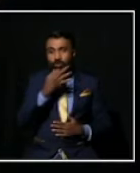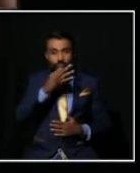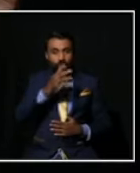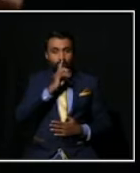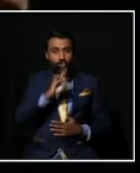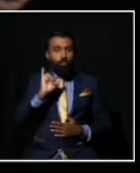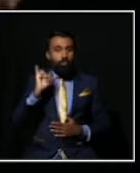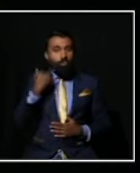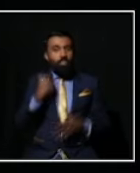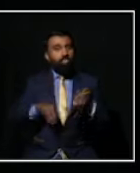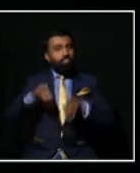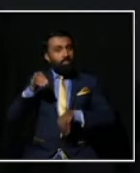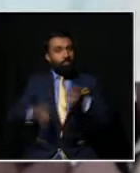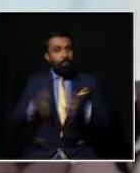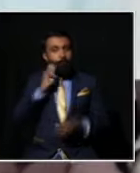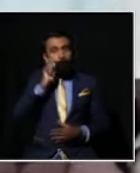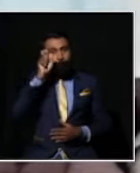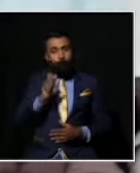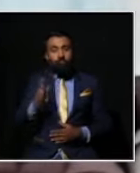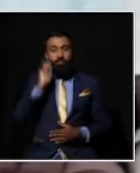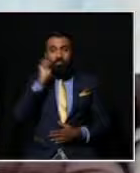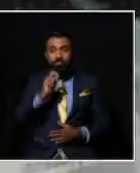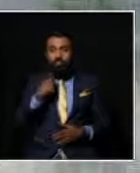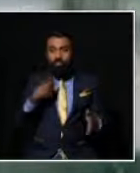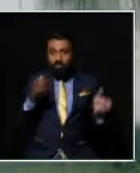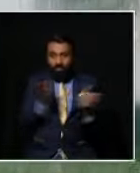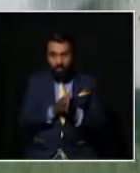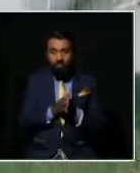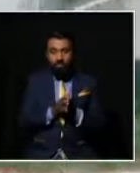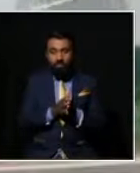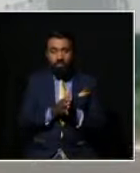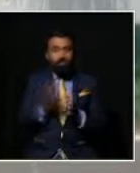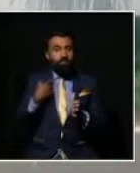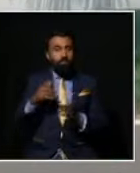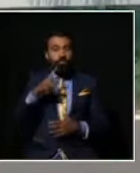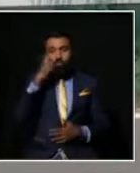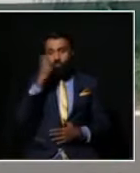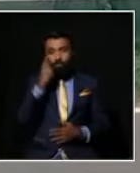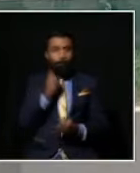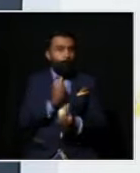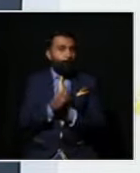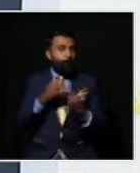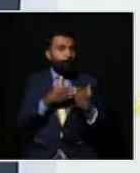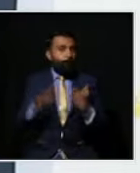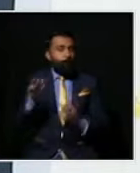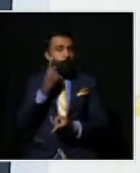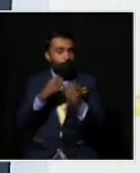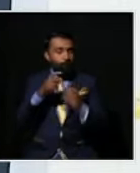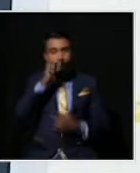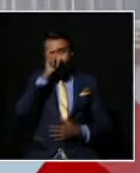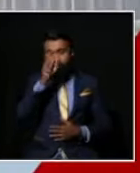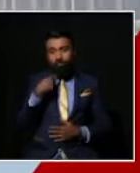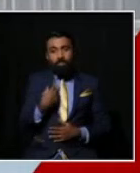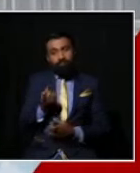නිලධාරීන් හා දේශපාලකයන් ත්‍රස්තවාදීන් සමග සම්බන්ධතා පැවැත්වුවේද යන්න සොයාබැලීම සහ පොලිසිය මෙතෙක් කරන ලද විමර්ශන කටයුතුද අධ්‍යයනය